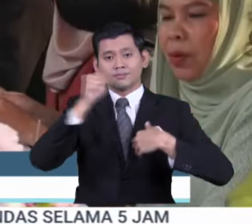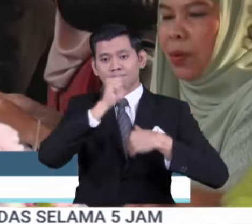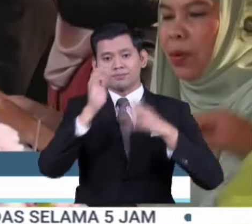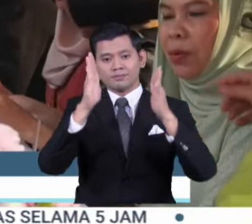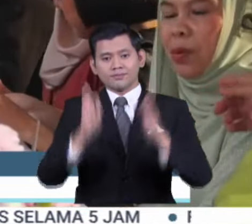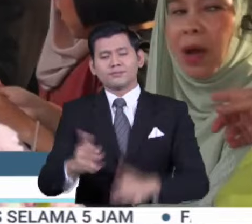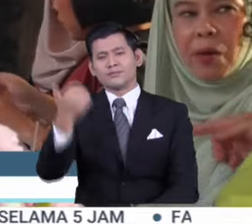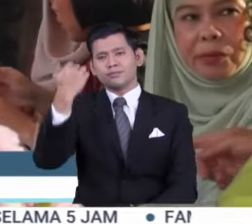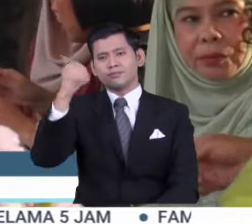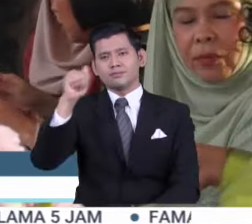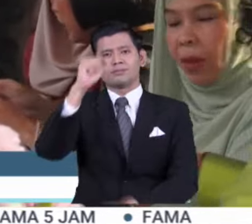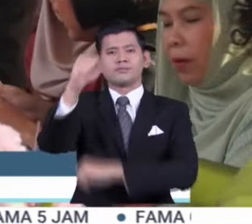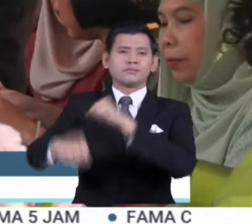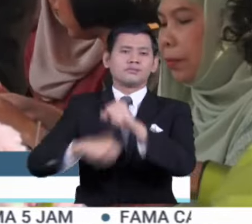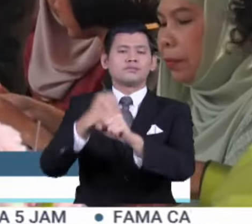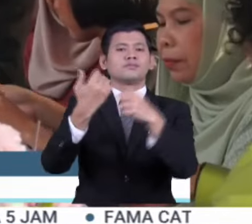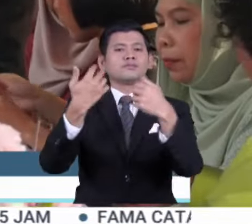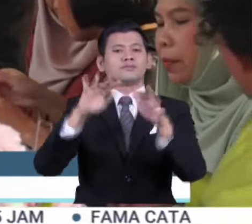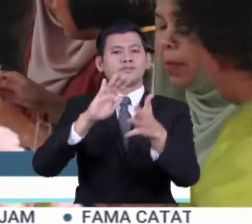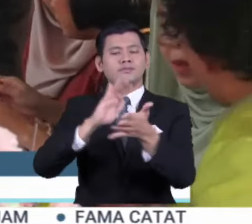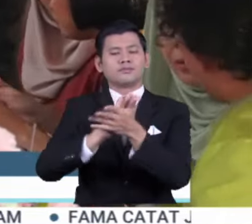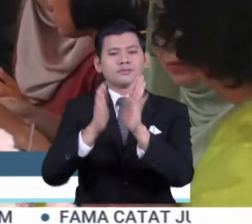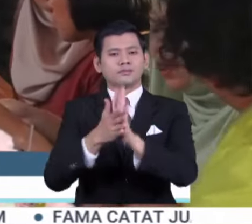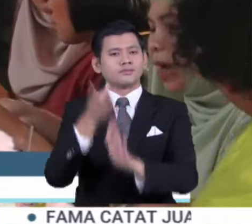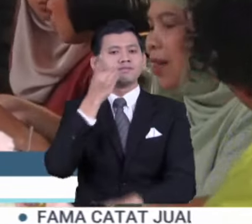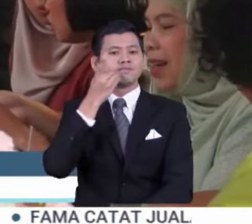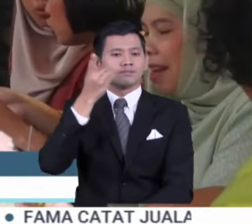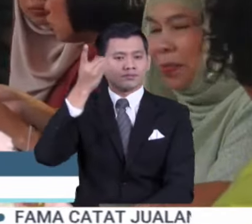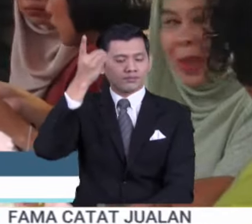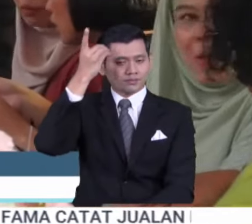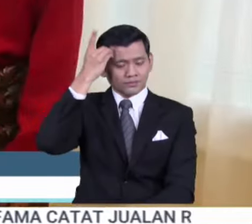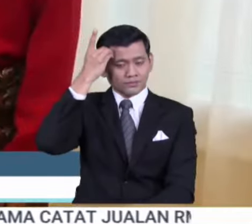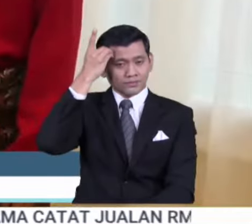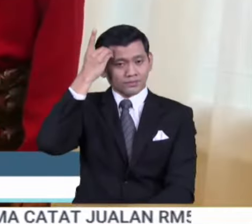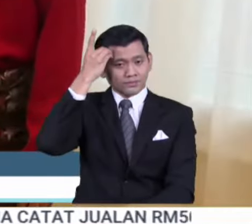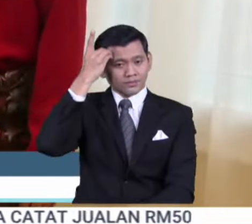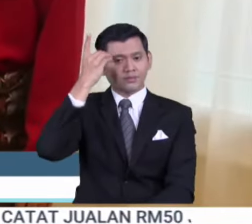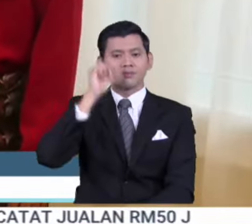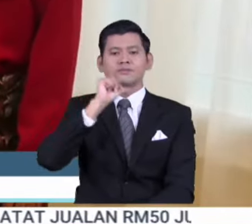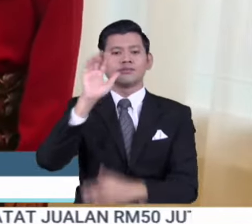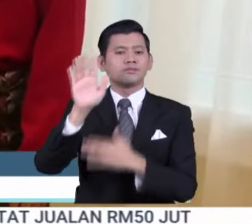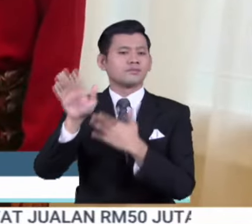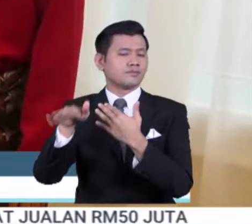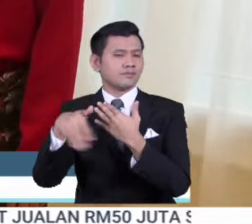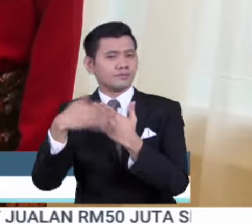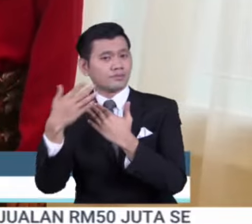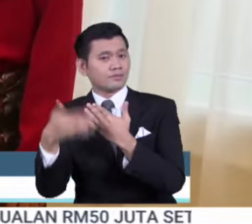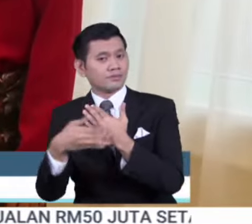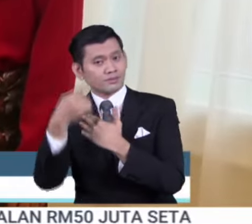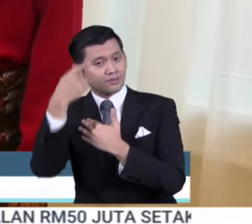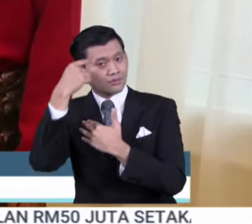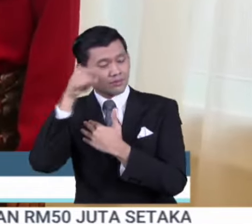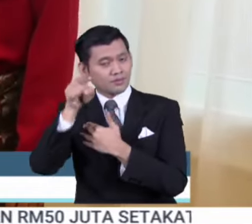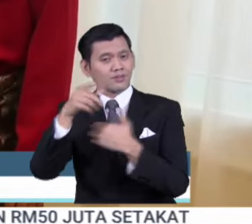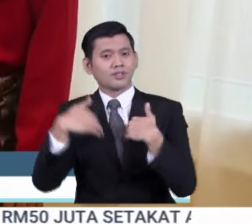seni sudah mendewasakannya, sekaligus tidak mahu digelar sebagai seseorang yang mudah dijangka.